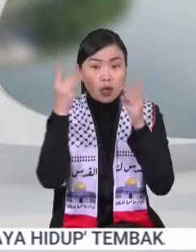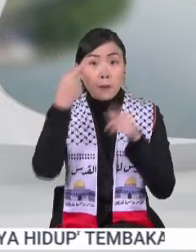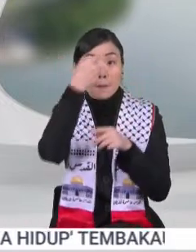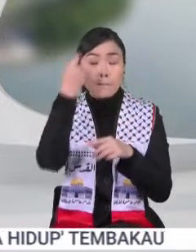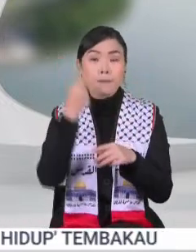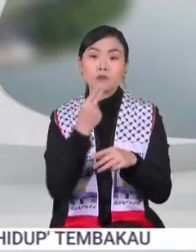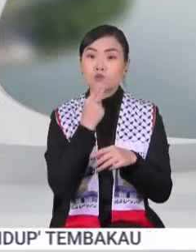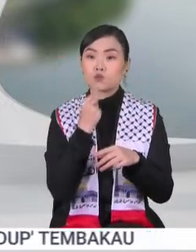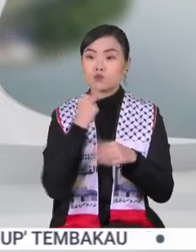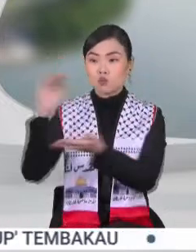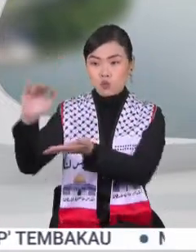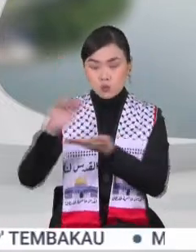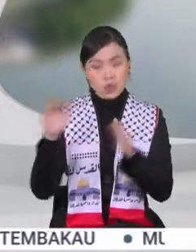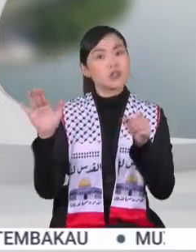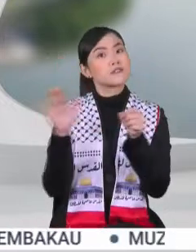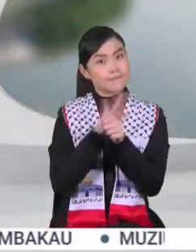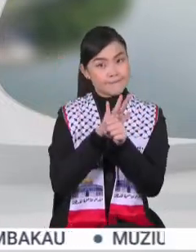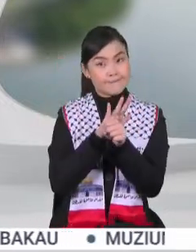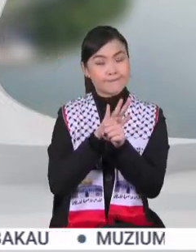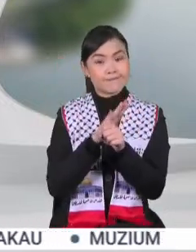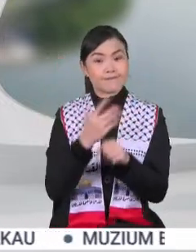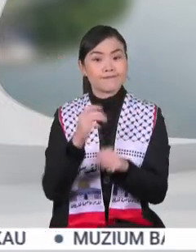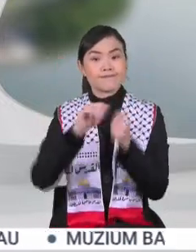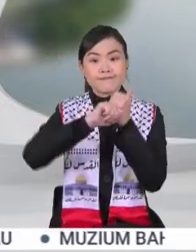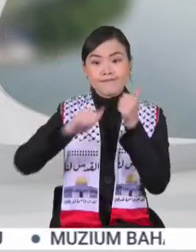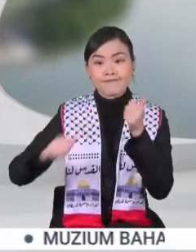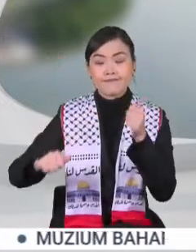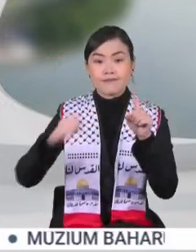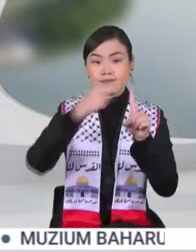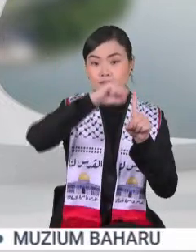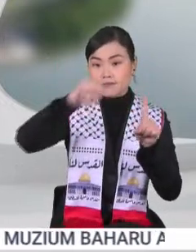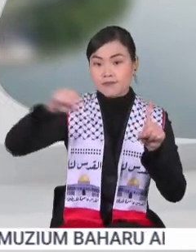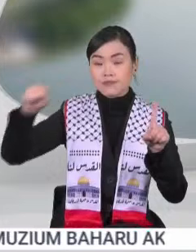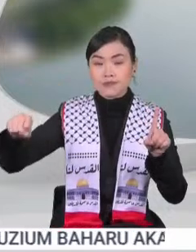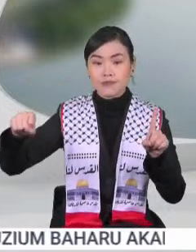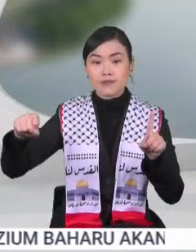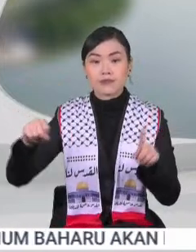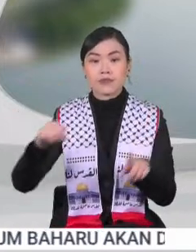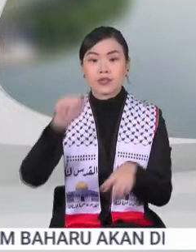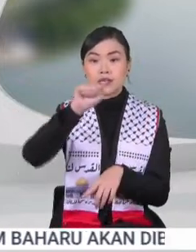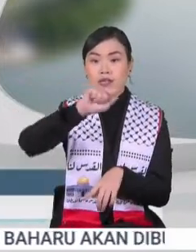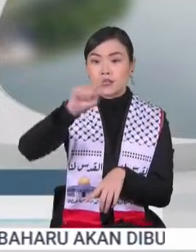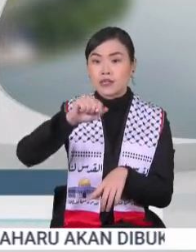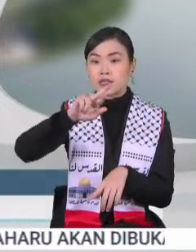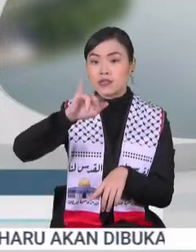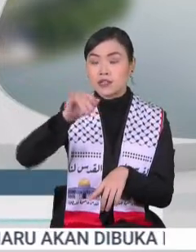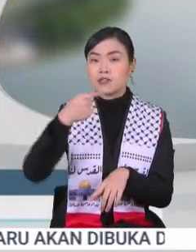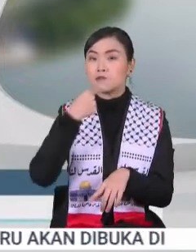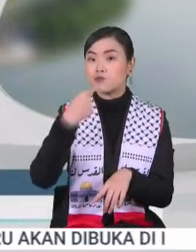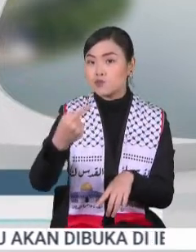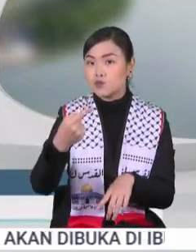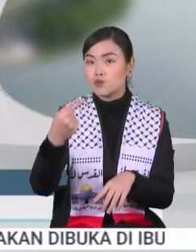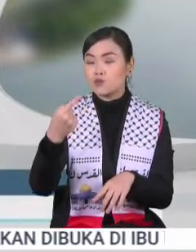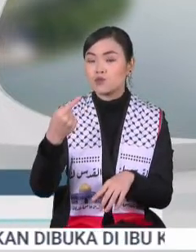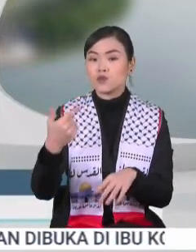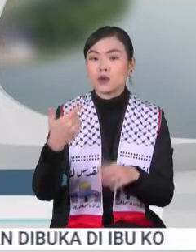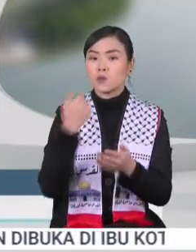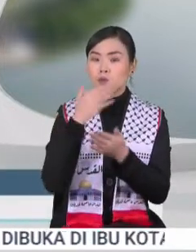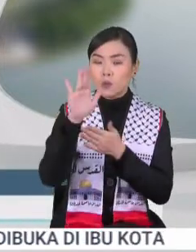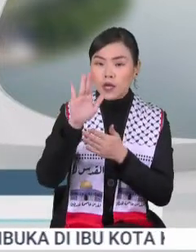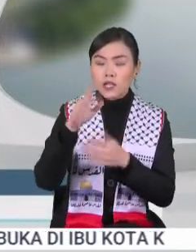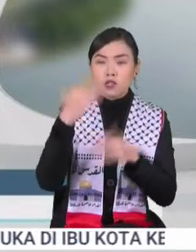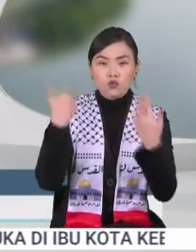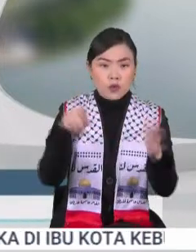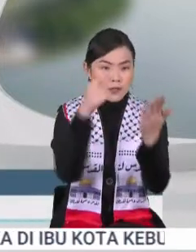mencukupi ketua pegawai peguwatkuasa kpdn Sandakan a zukri John memberi jaminan itu selepas mengadakan